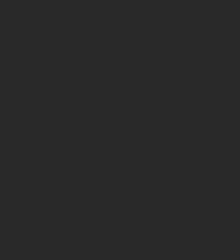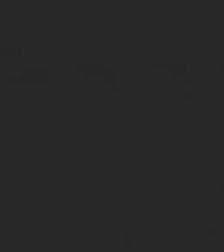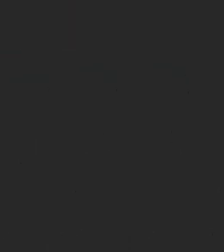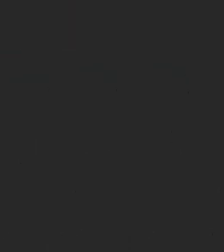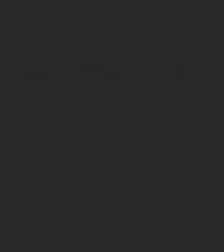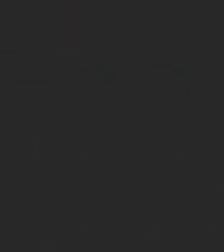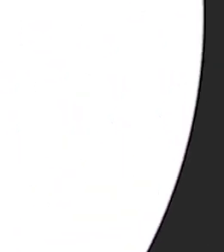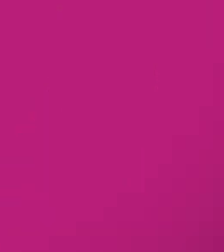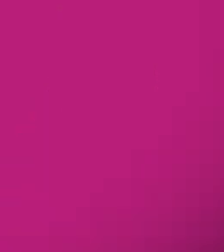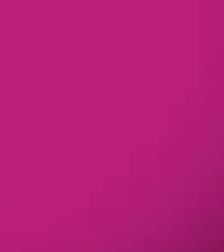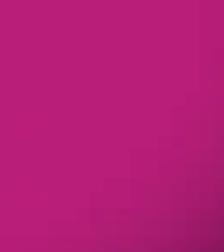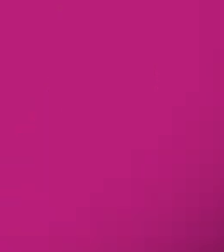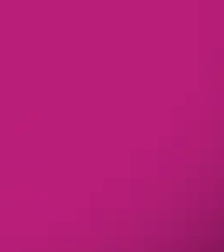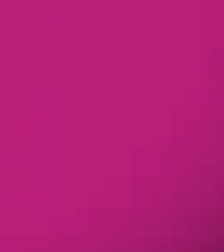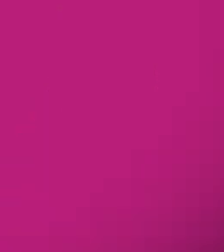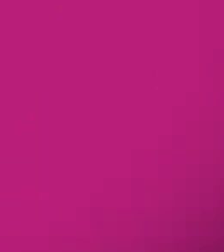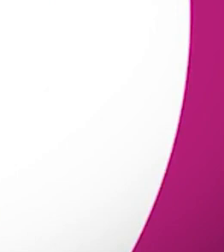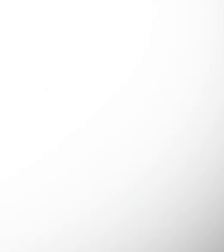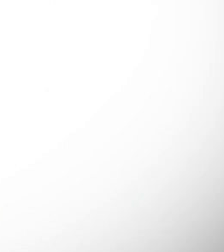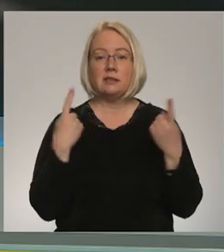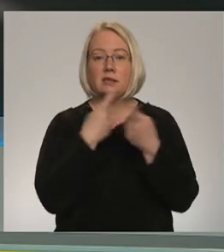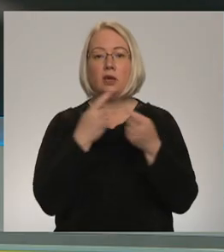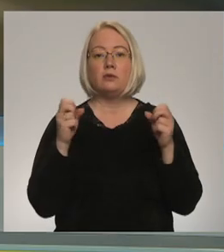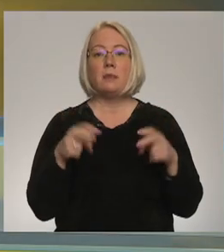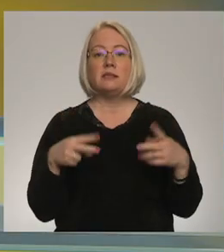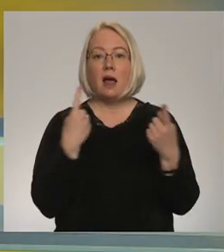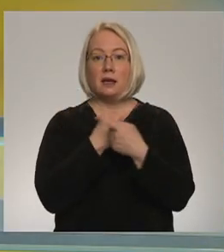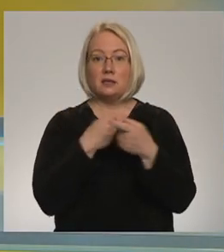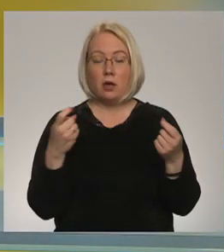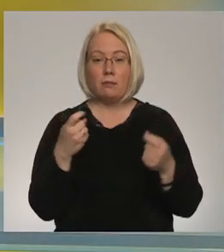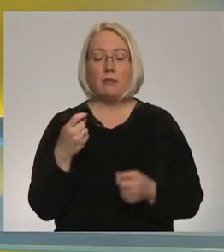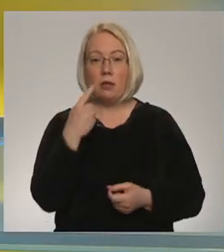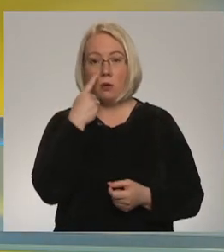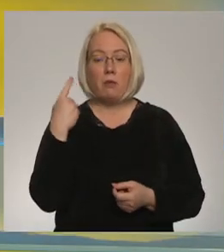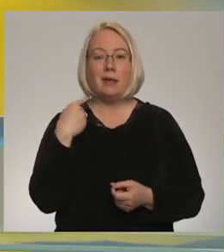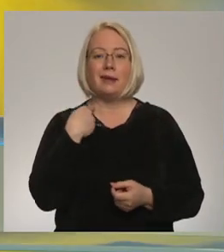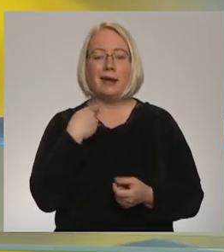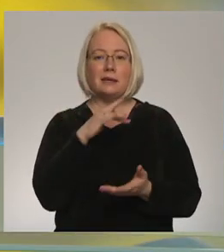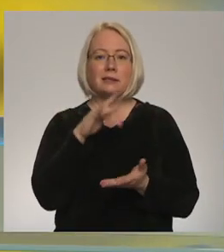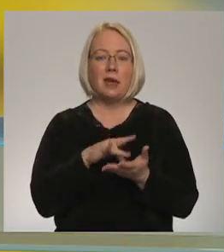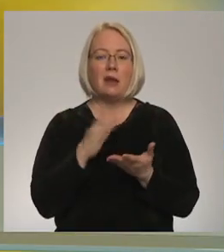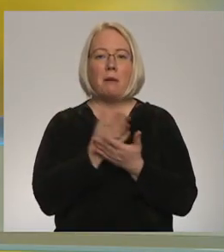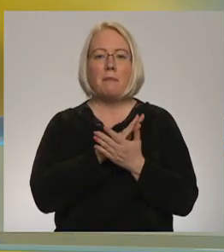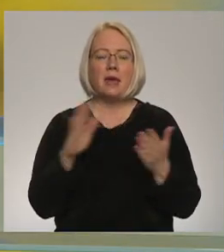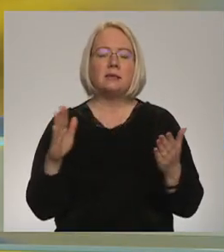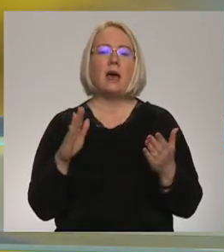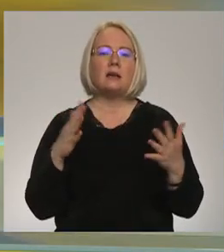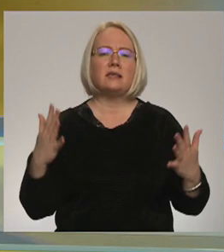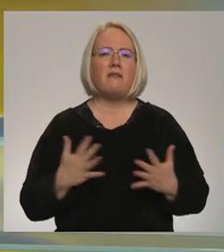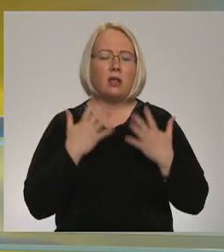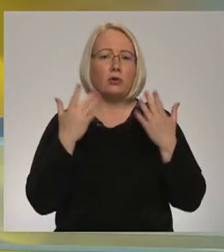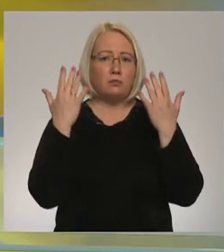Re, viss ēters ir te! Nu, pat Rīgas centrā noslēdzies emocionāli saviļņojošs